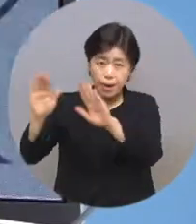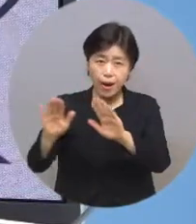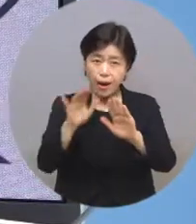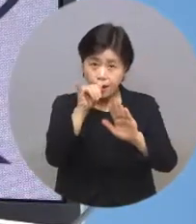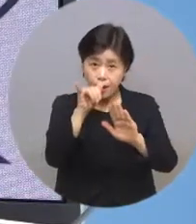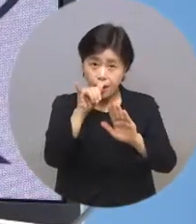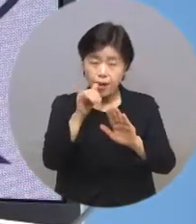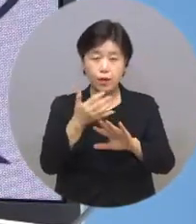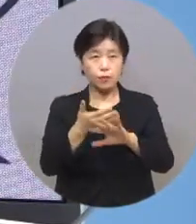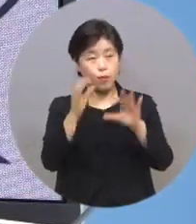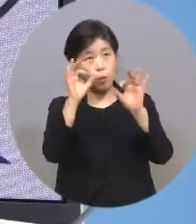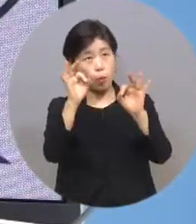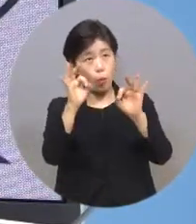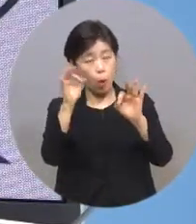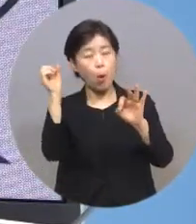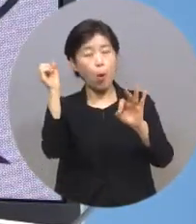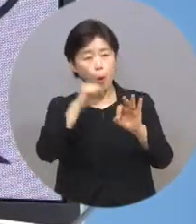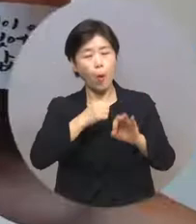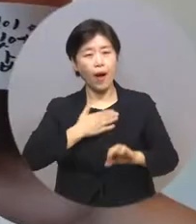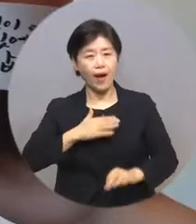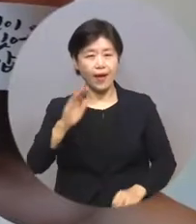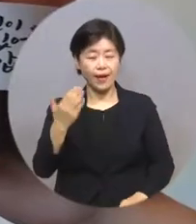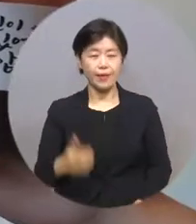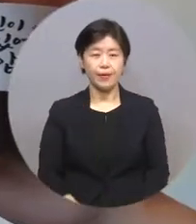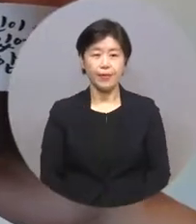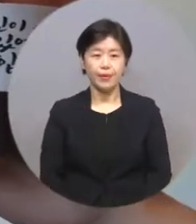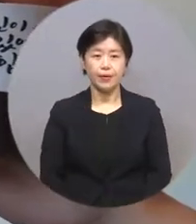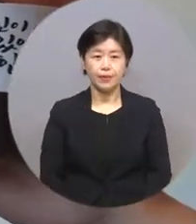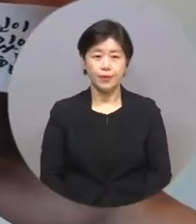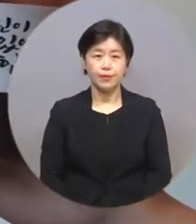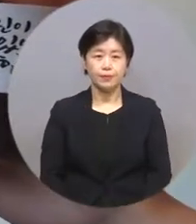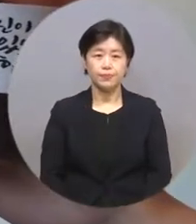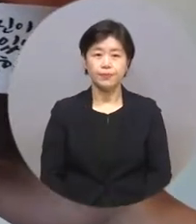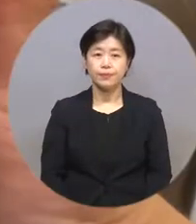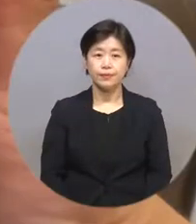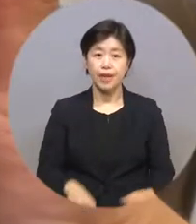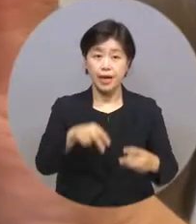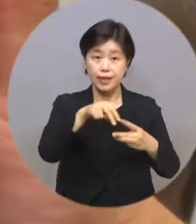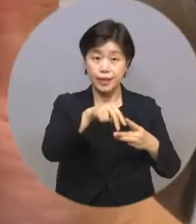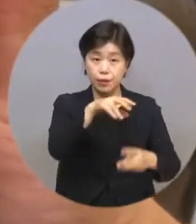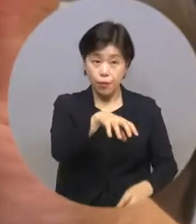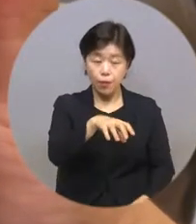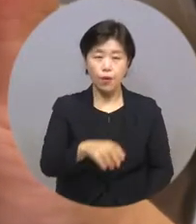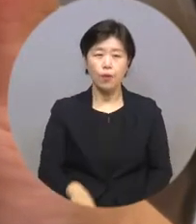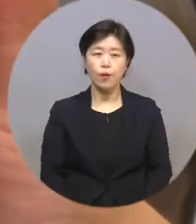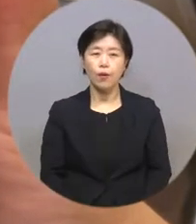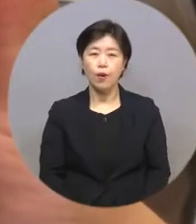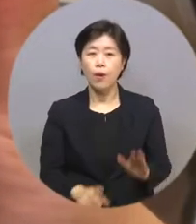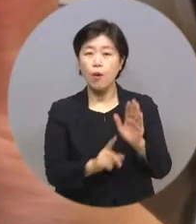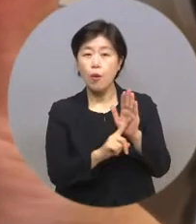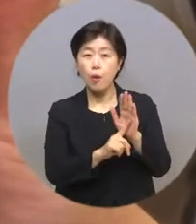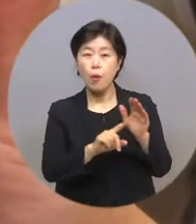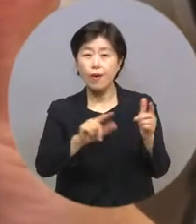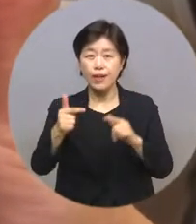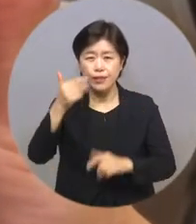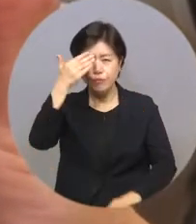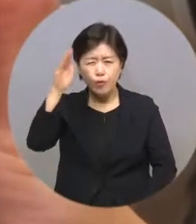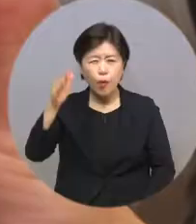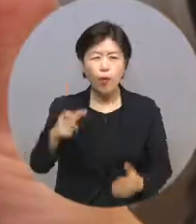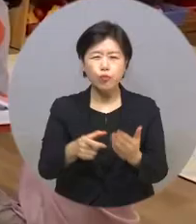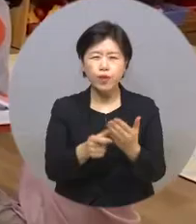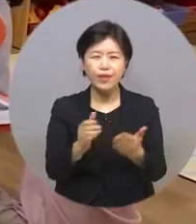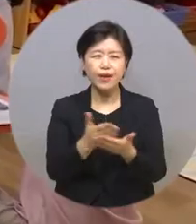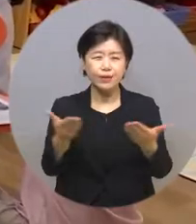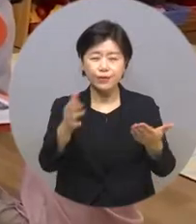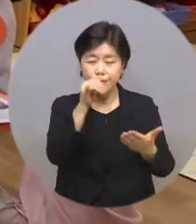다양한 방법으로 홍보를 진행하고 있습니다 강원도 광역치매센터에서는 홍보용 무료 컵홀더를 제공하는 이벤트를 진행했습니다